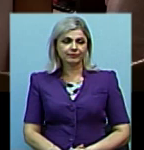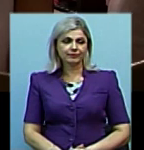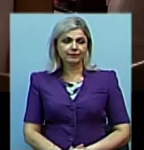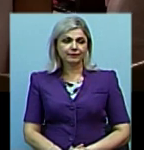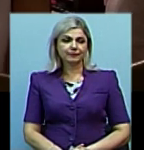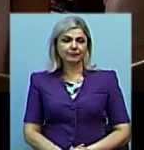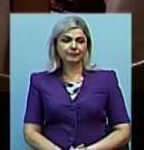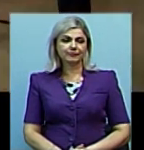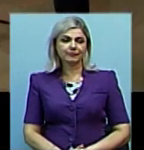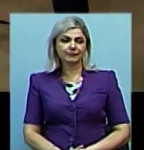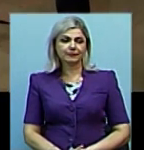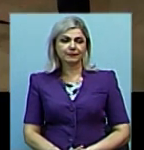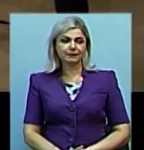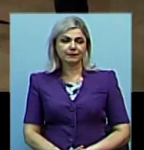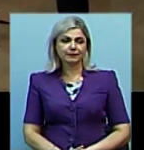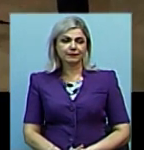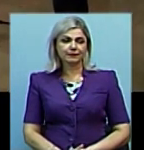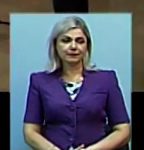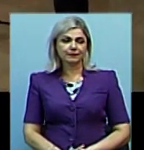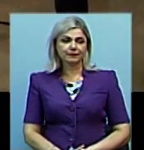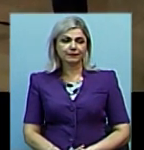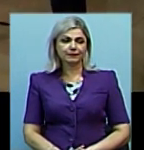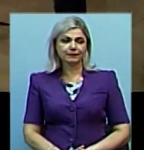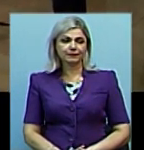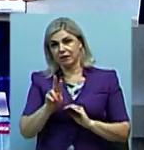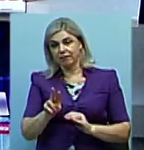Вікторія Чернявська, Олександр Пан, телевізійні новини Миколаївщини.